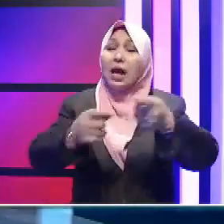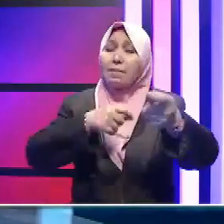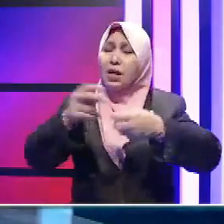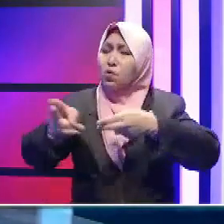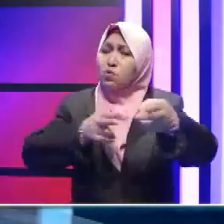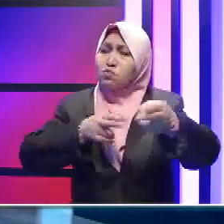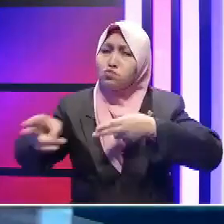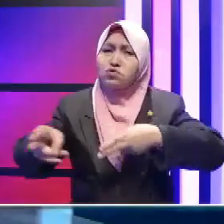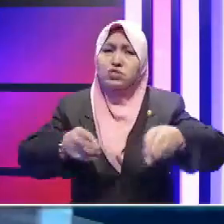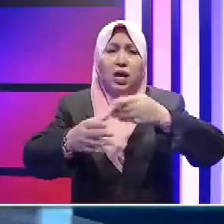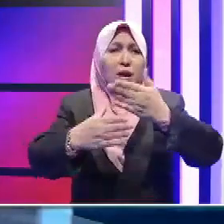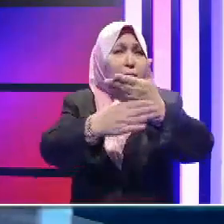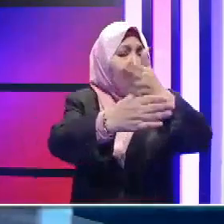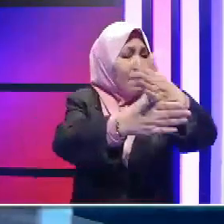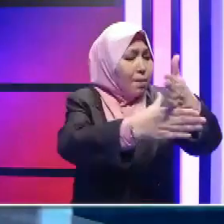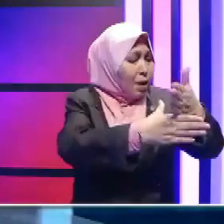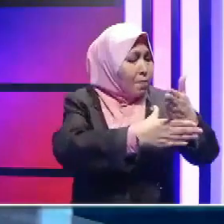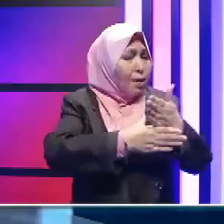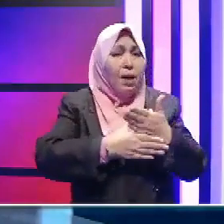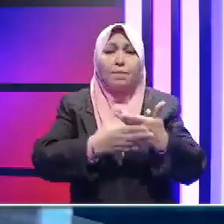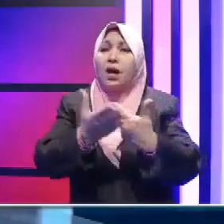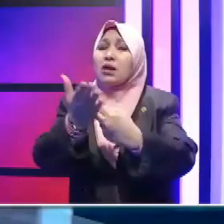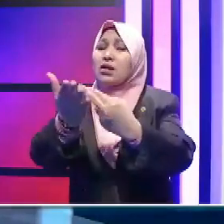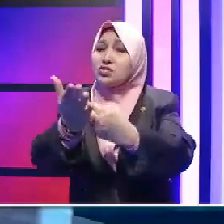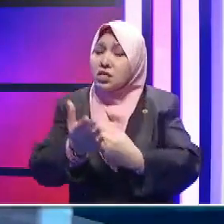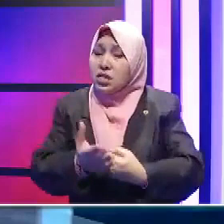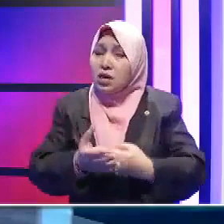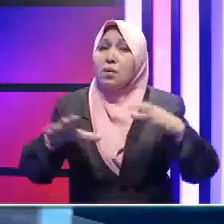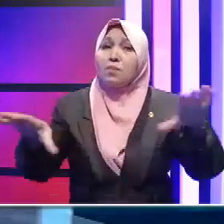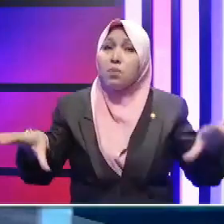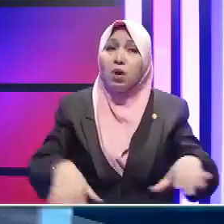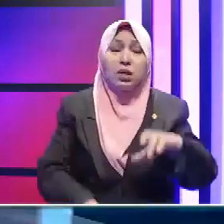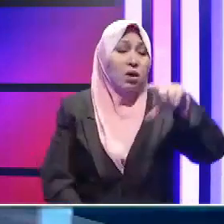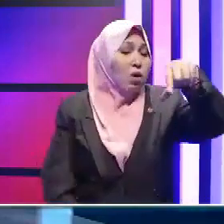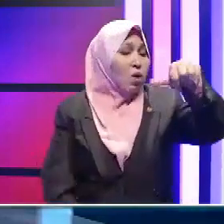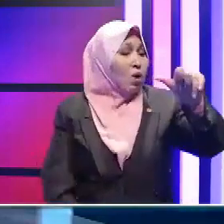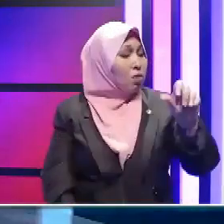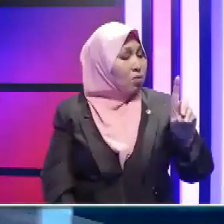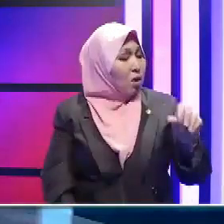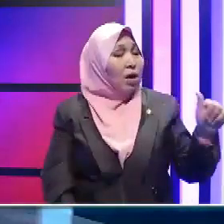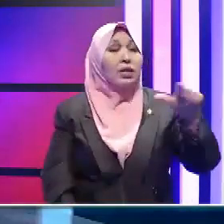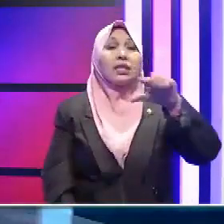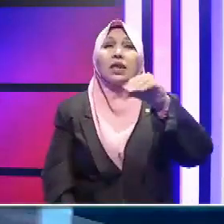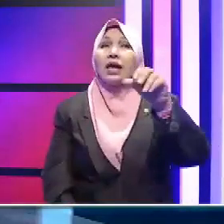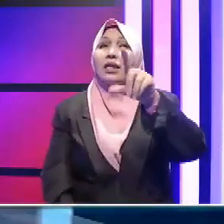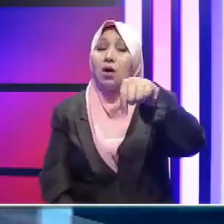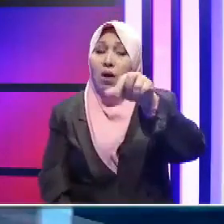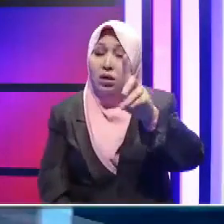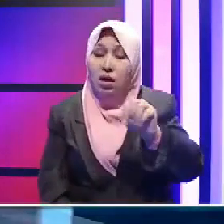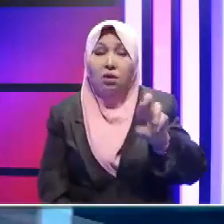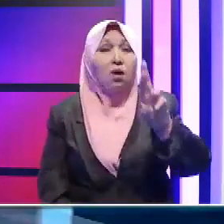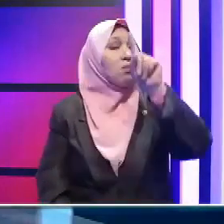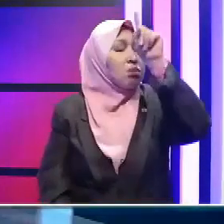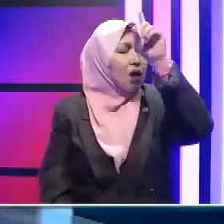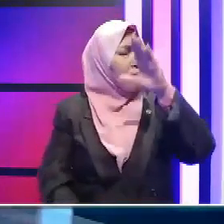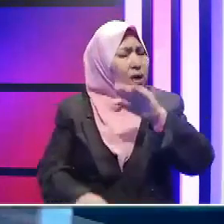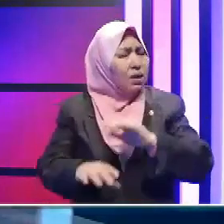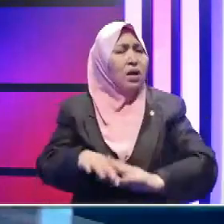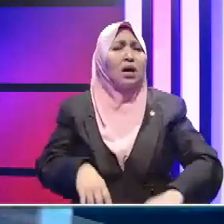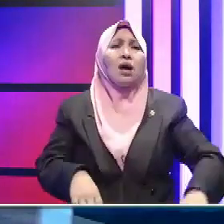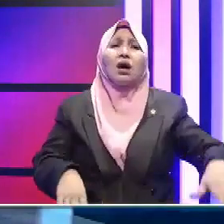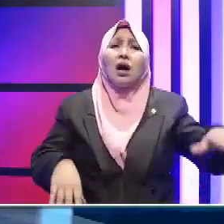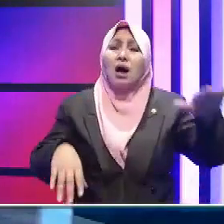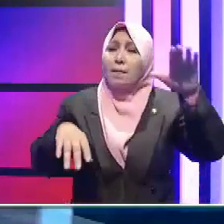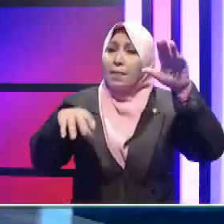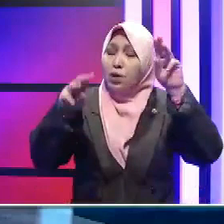urusan mengagetkan rezeki melaksanakan Koba dan qadar Allah kepada manusia jibril tidak bekerja itu